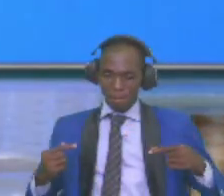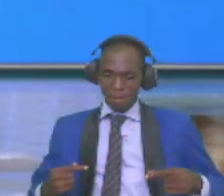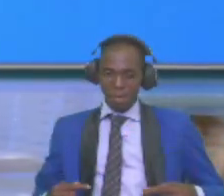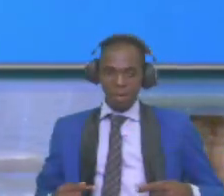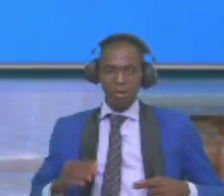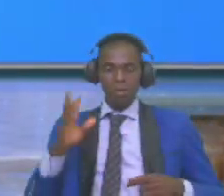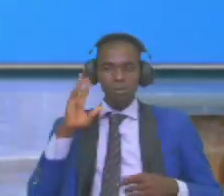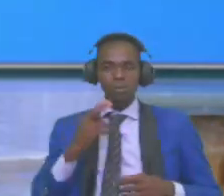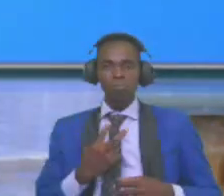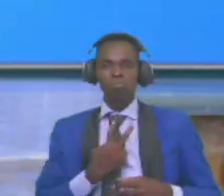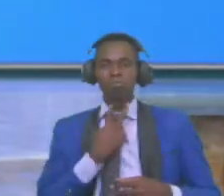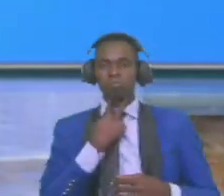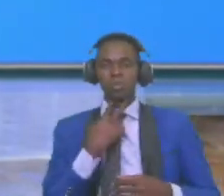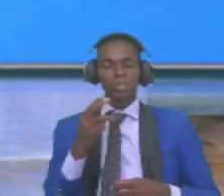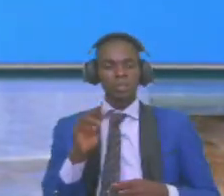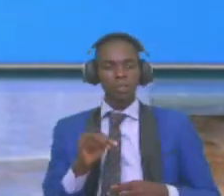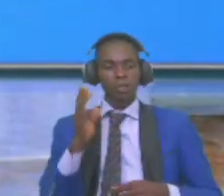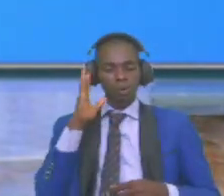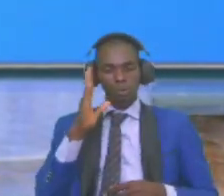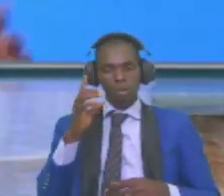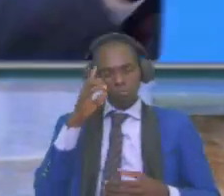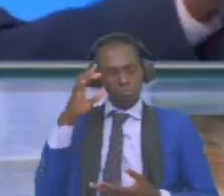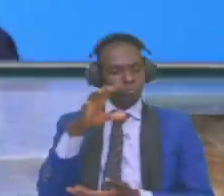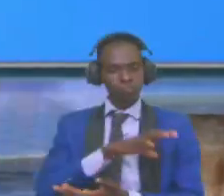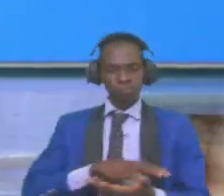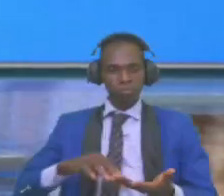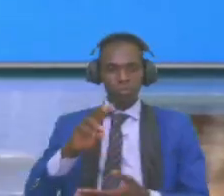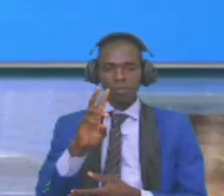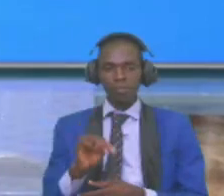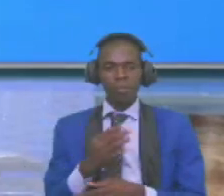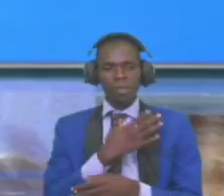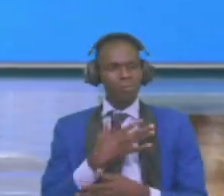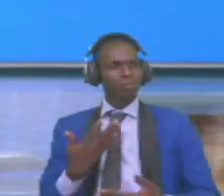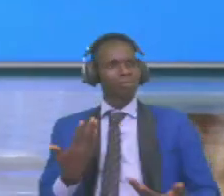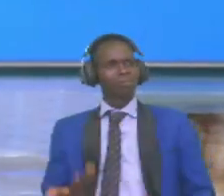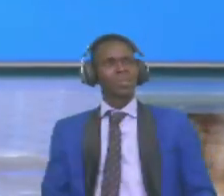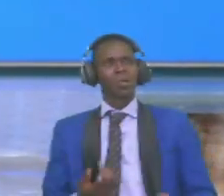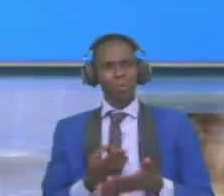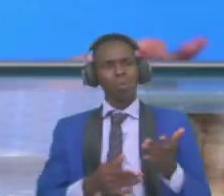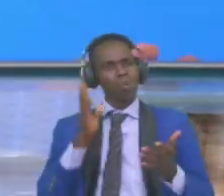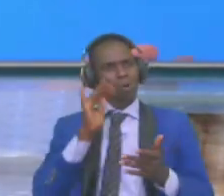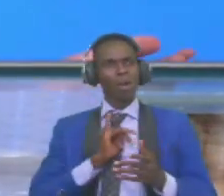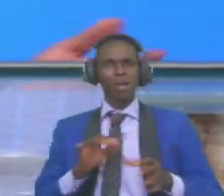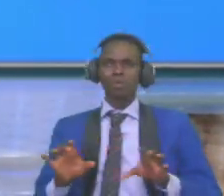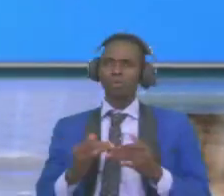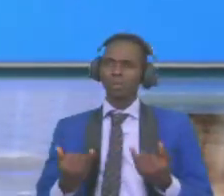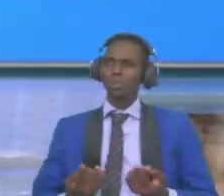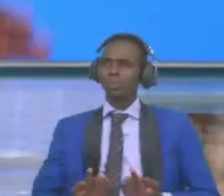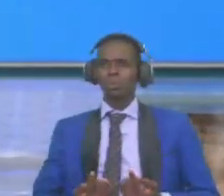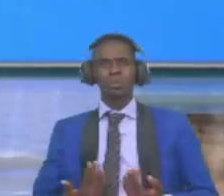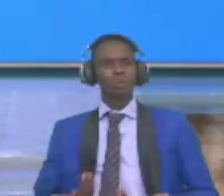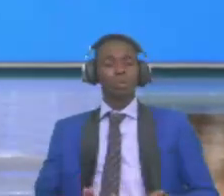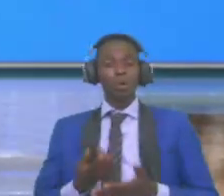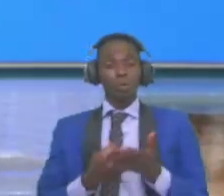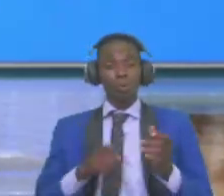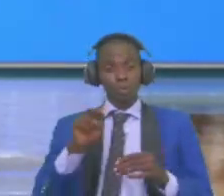vallée sur wii les désorganiser et va dire mais qu'est ce qu'il va faire maintenant mais ce qu'il